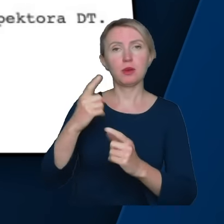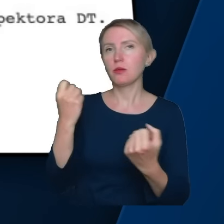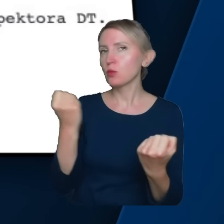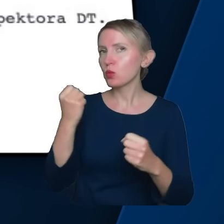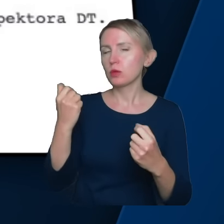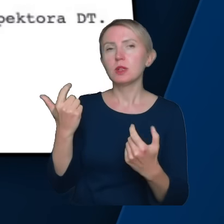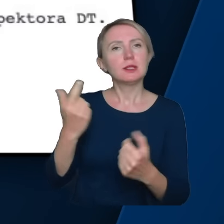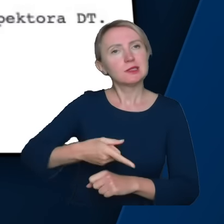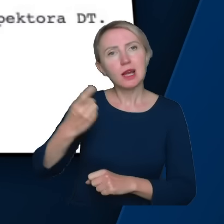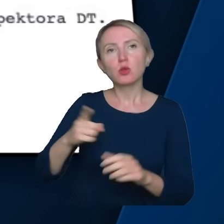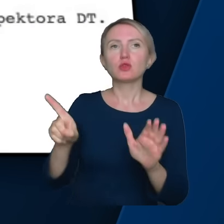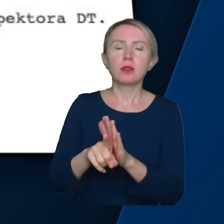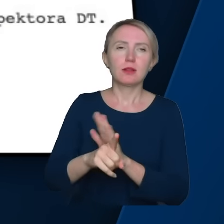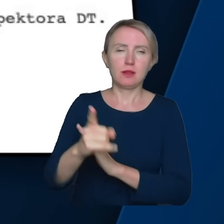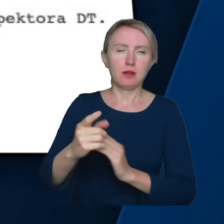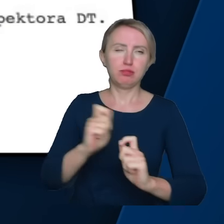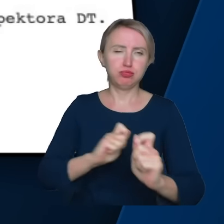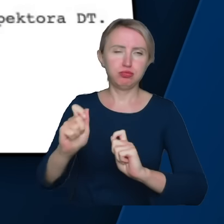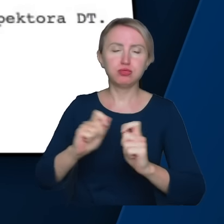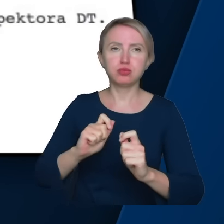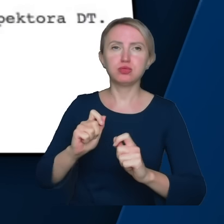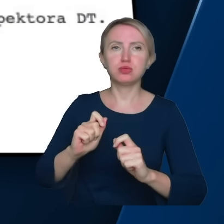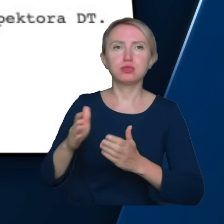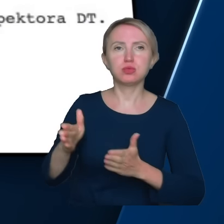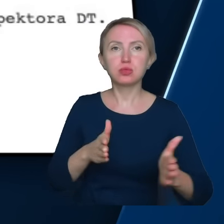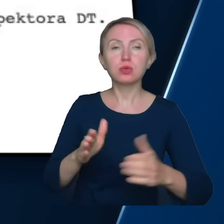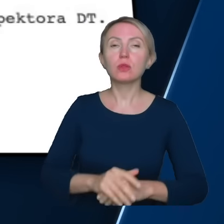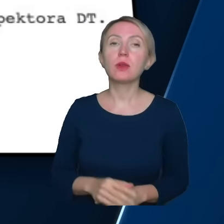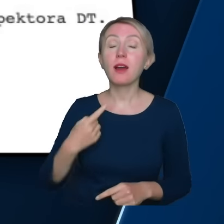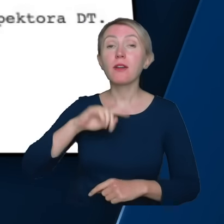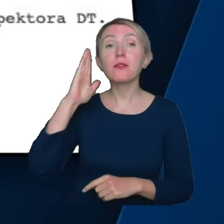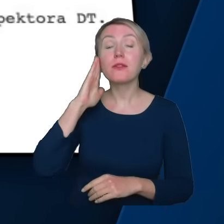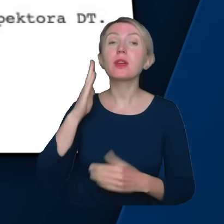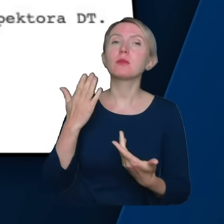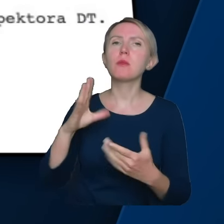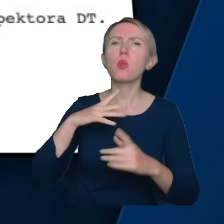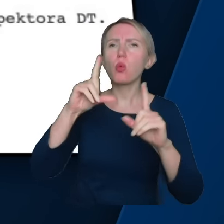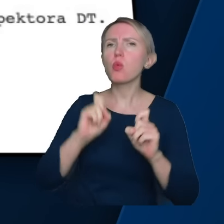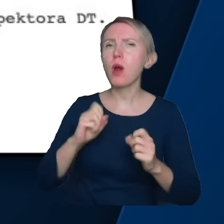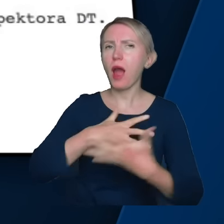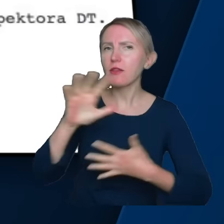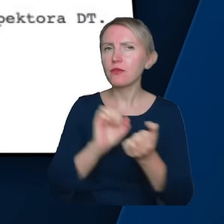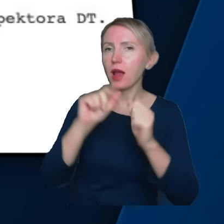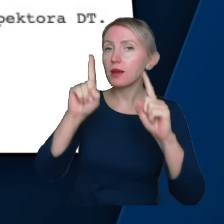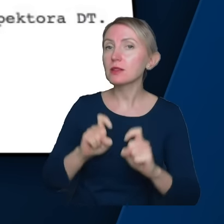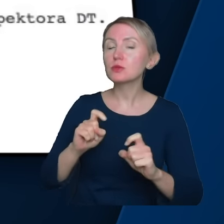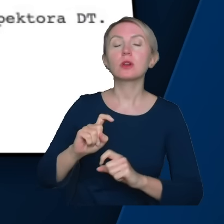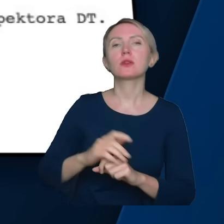bezpieczeństwie ruchu drogowego. Wiem, że jak wybuchła ta afera,